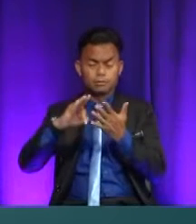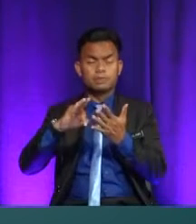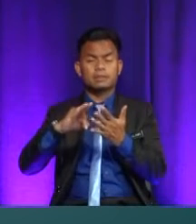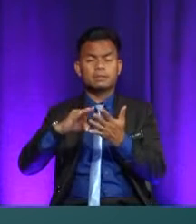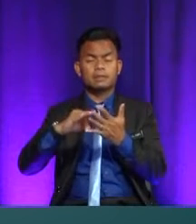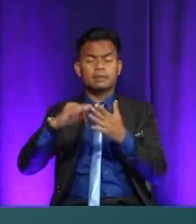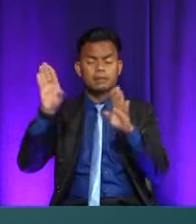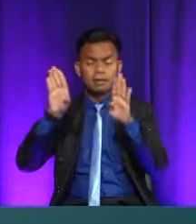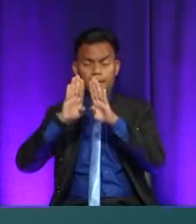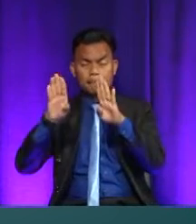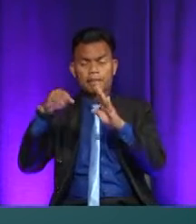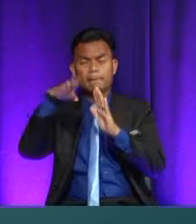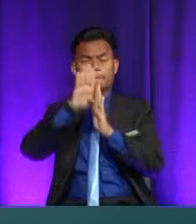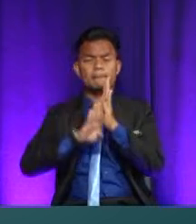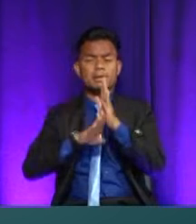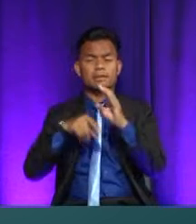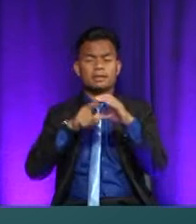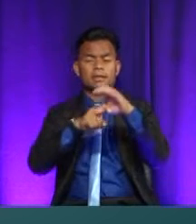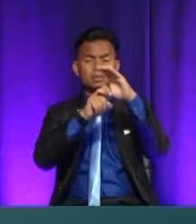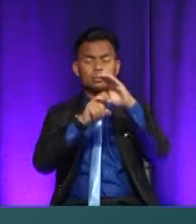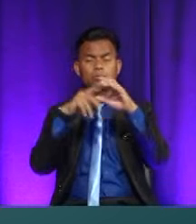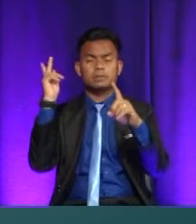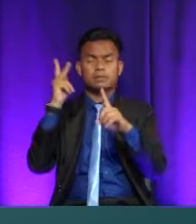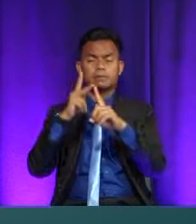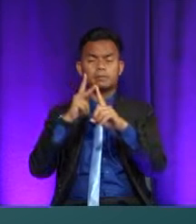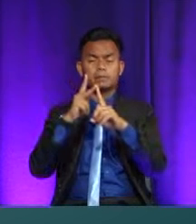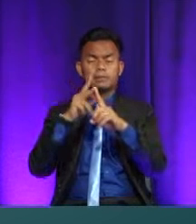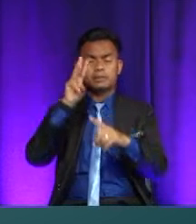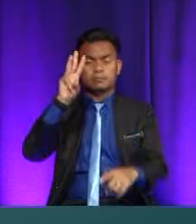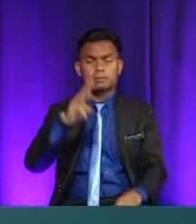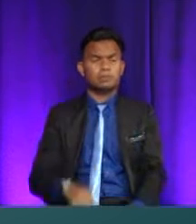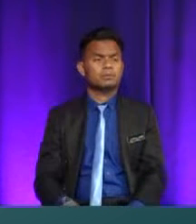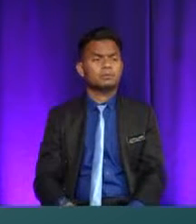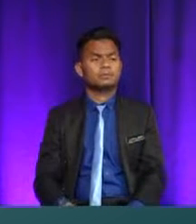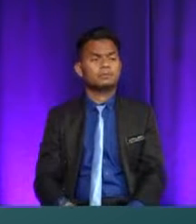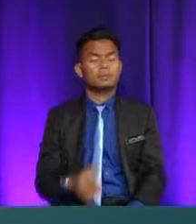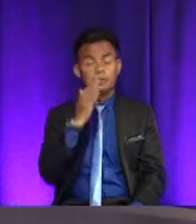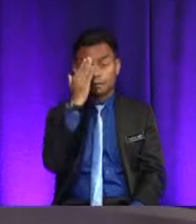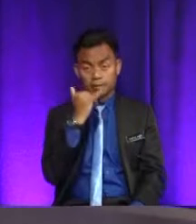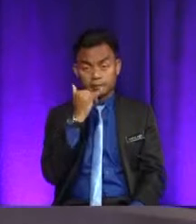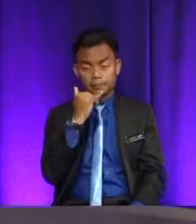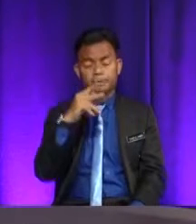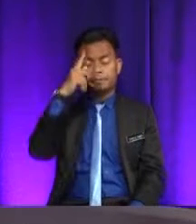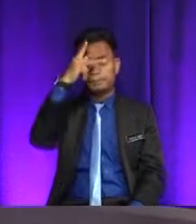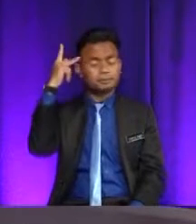ataupun fungsi kerja kenapa kita tengok tadi formulir